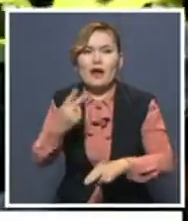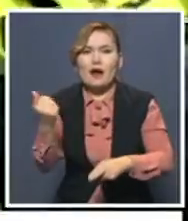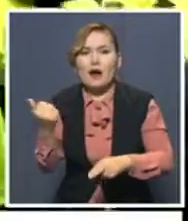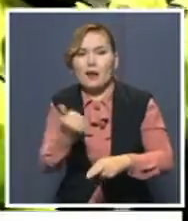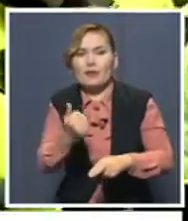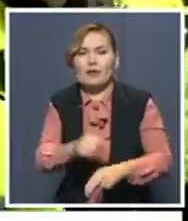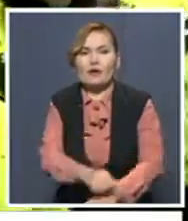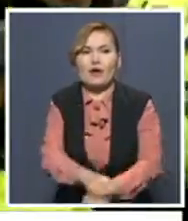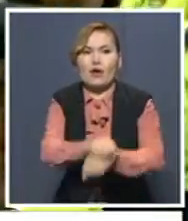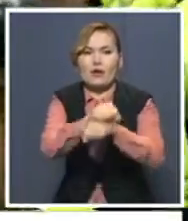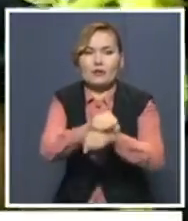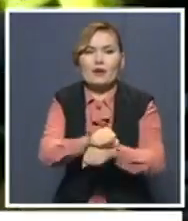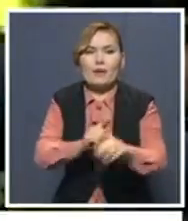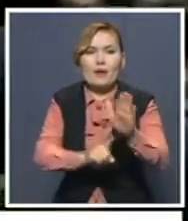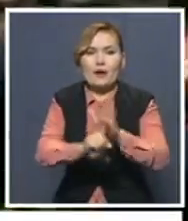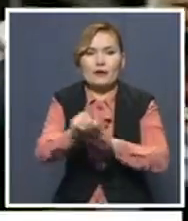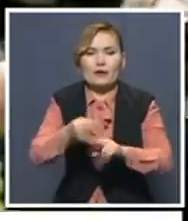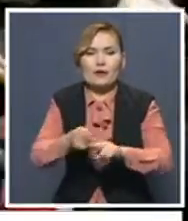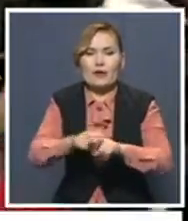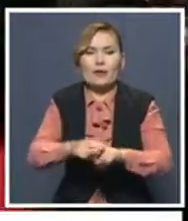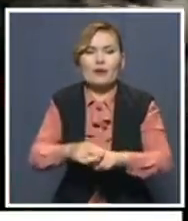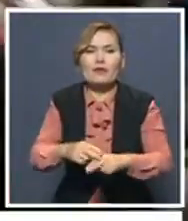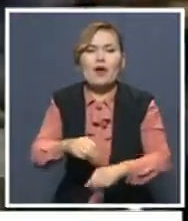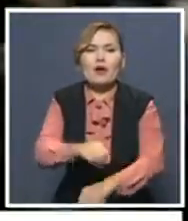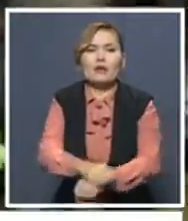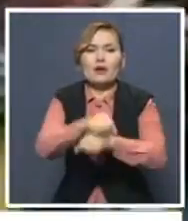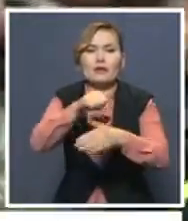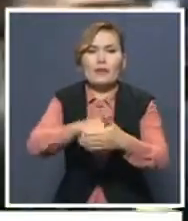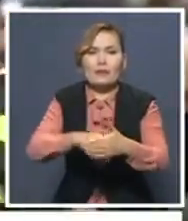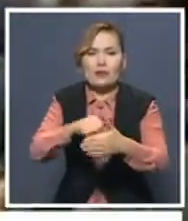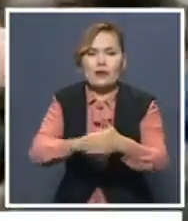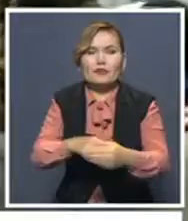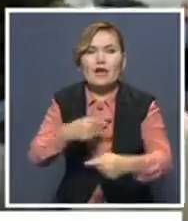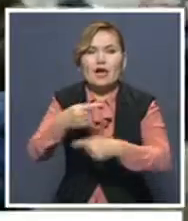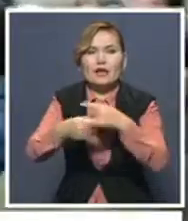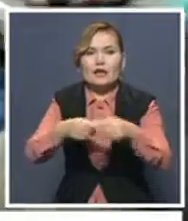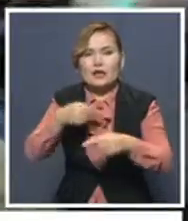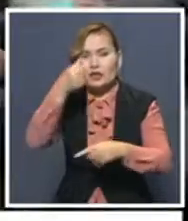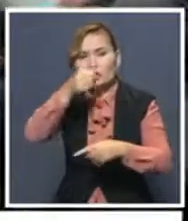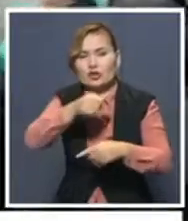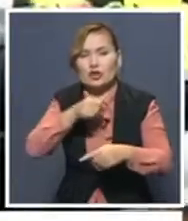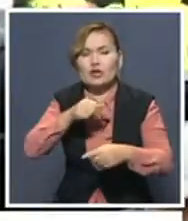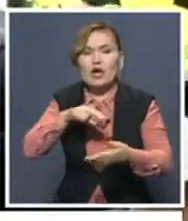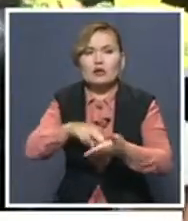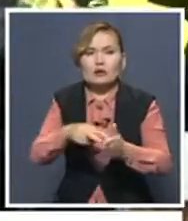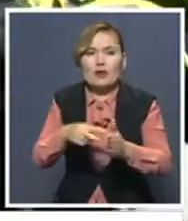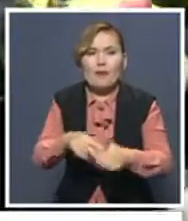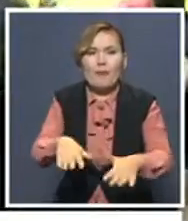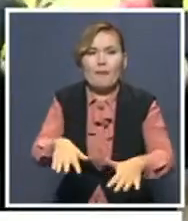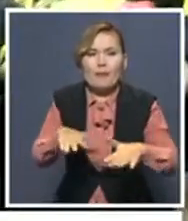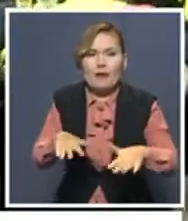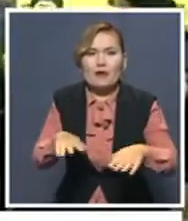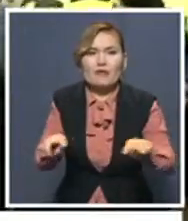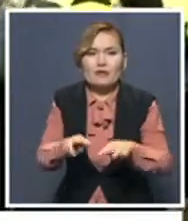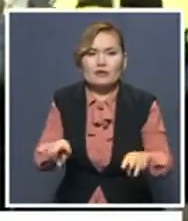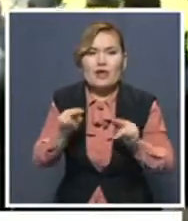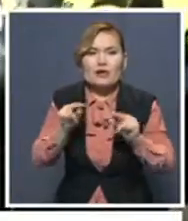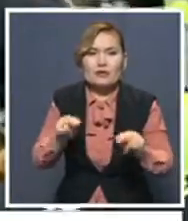бұрын басталды. Оған қатысушылар келесі жылға жоспарланған парламенттік сайлауды пропорционалдық жүйемен өткізуді талап етіп